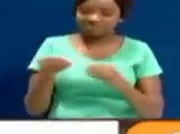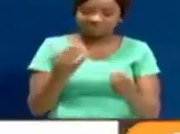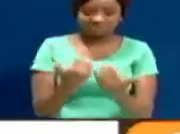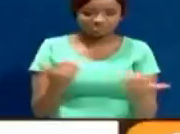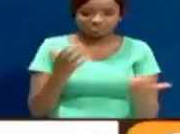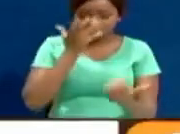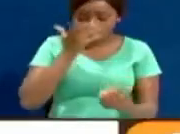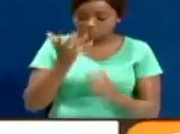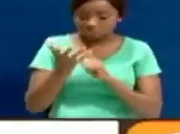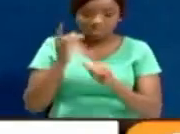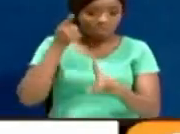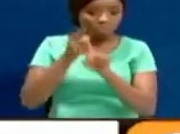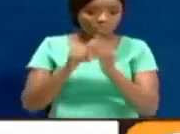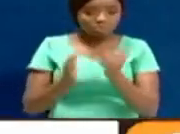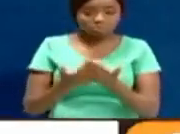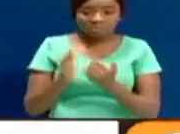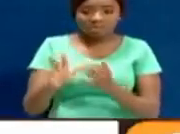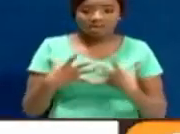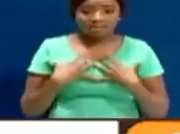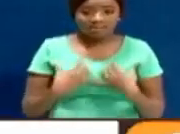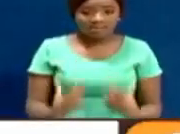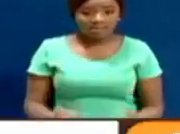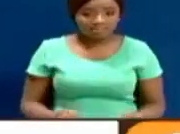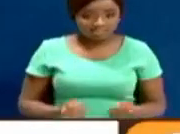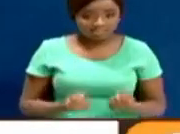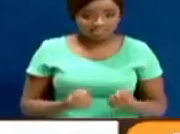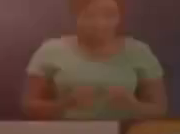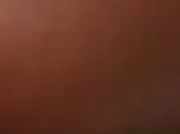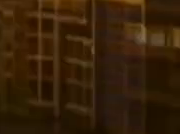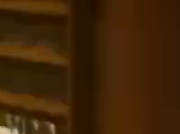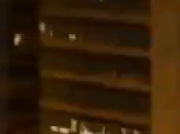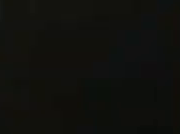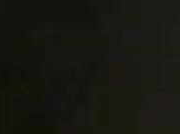wadudu kwa manufaa ya afya yao. Rachel Mwigai, Runinga Citizen.